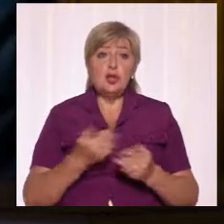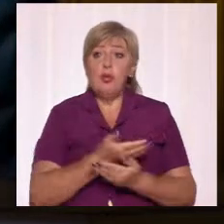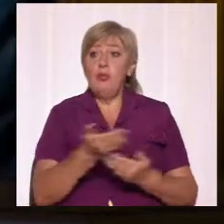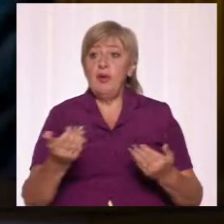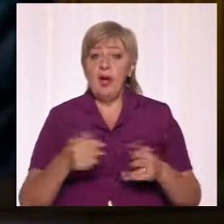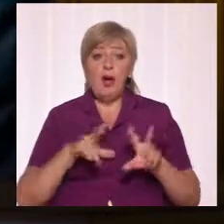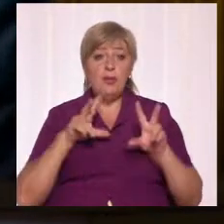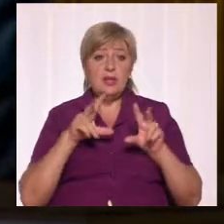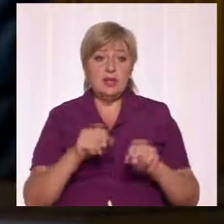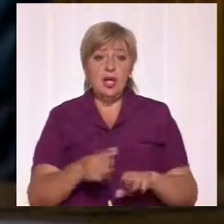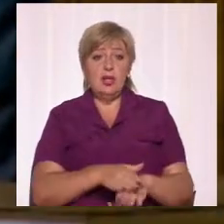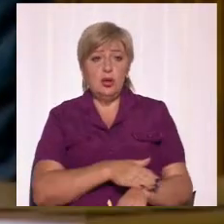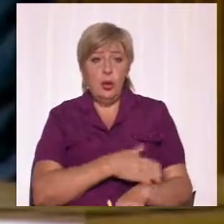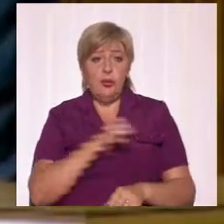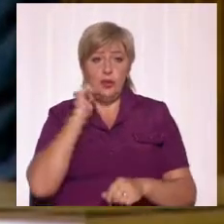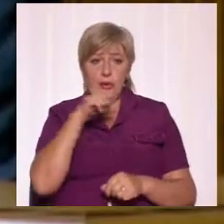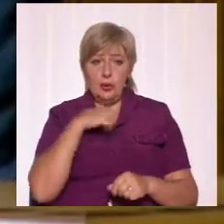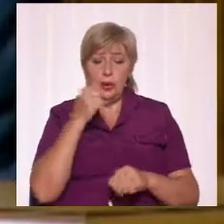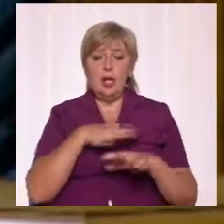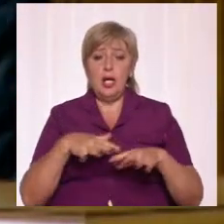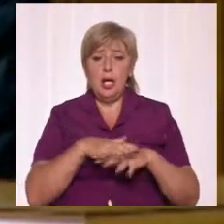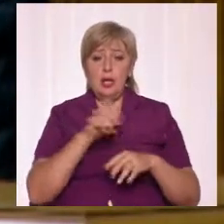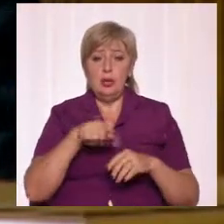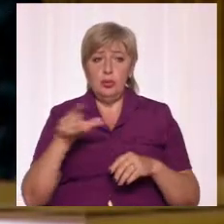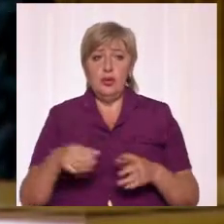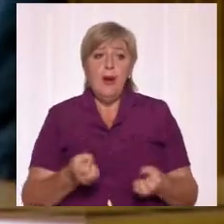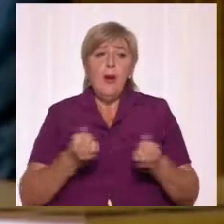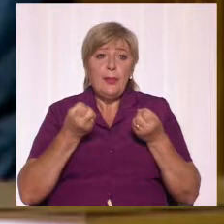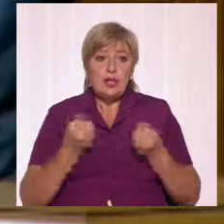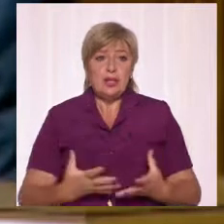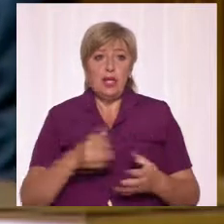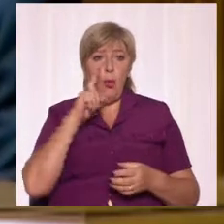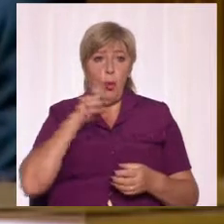обіцяли довгі роки людям, простим українцям.